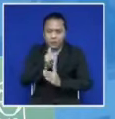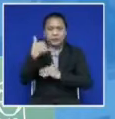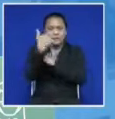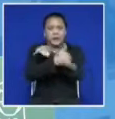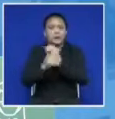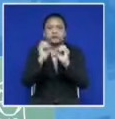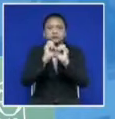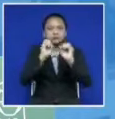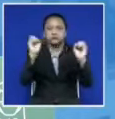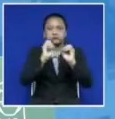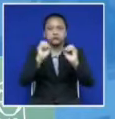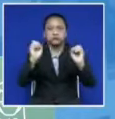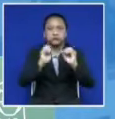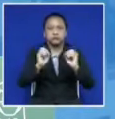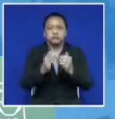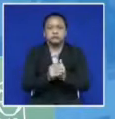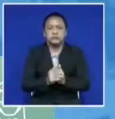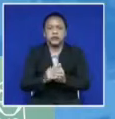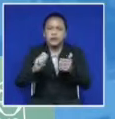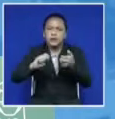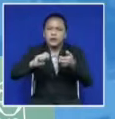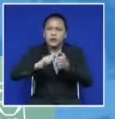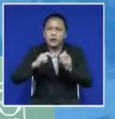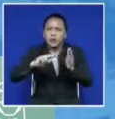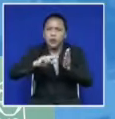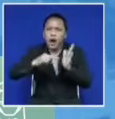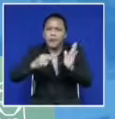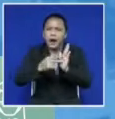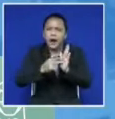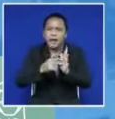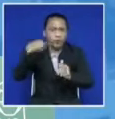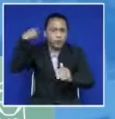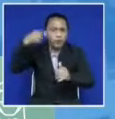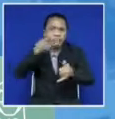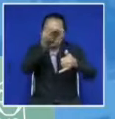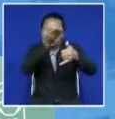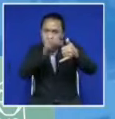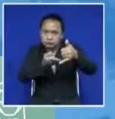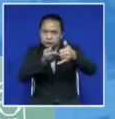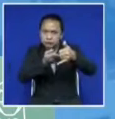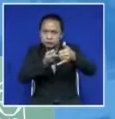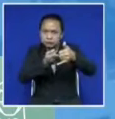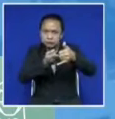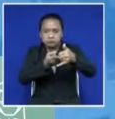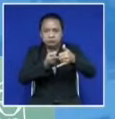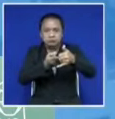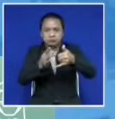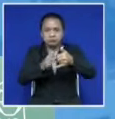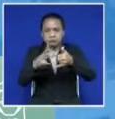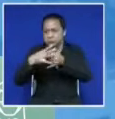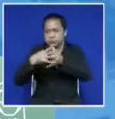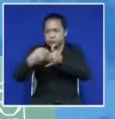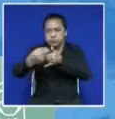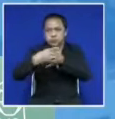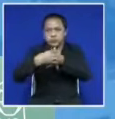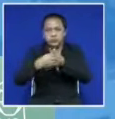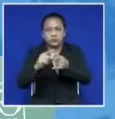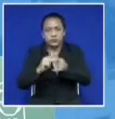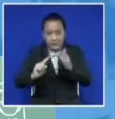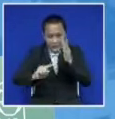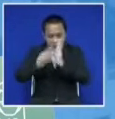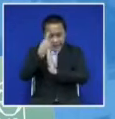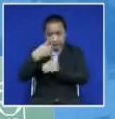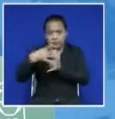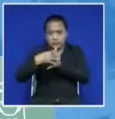างประเทศมาก่อนนะนั่นหมายความว่าผู้ติดเชื้อรายนี้นะครับไม่ได้เป็นผู้นำเชื้อหรือไม่ได้เป็นต้นเ